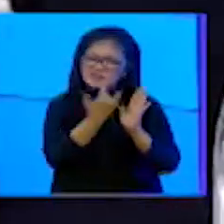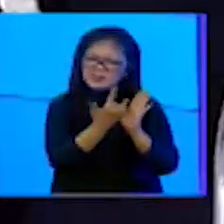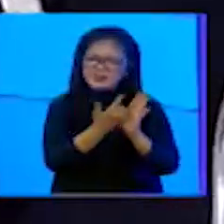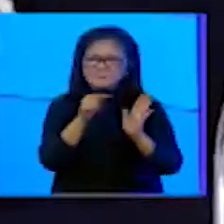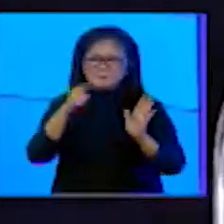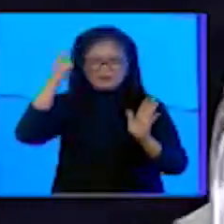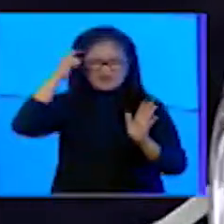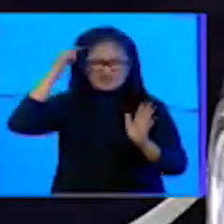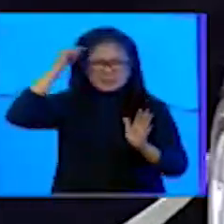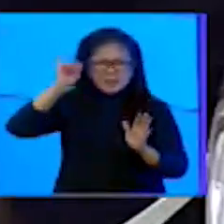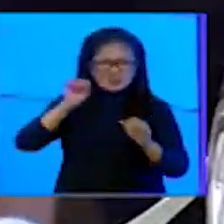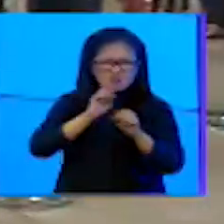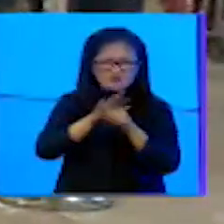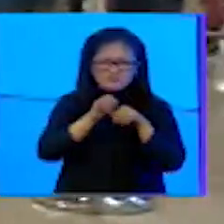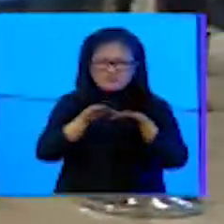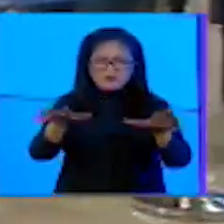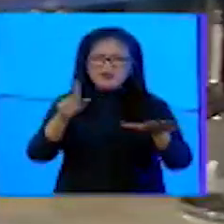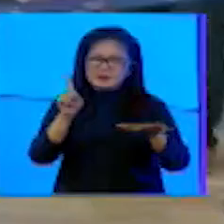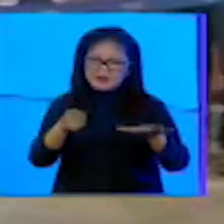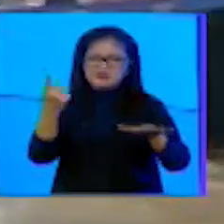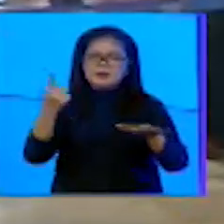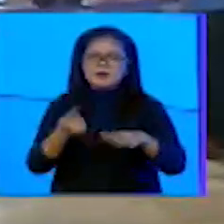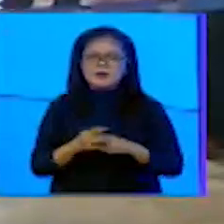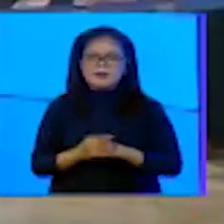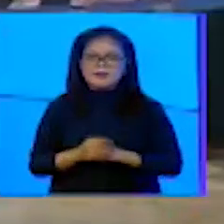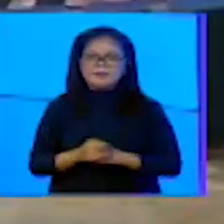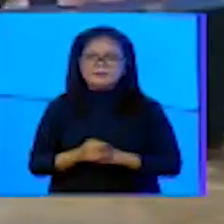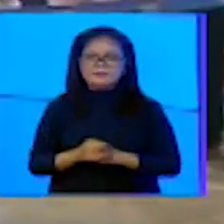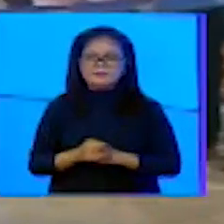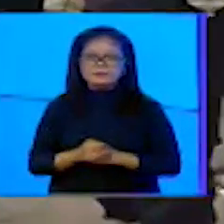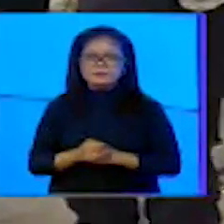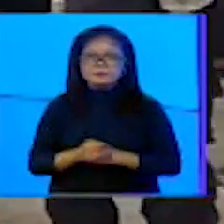belum berakhir. Tim Liputan iNews melaporkan.